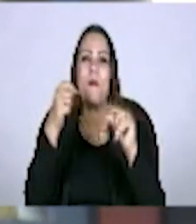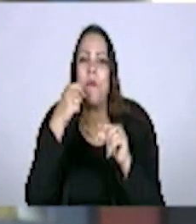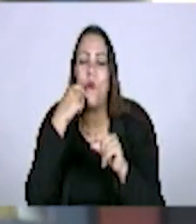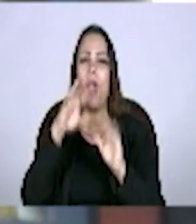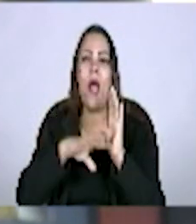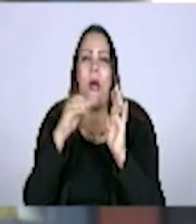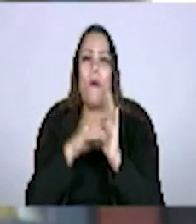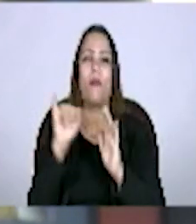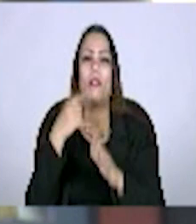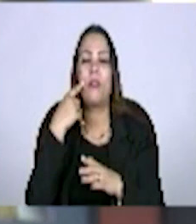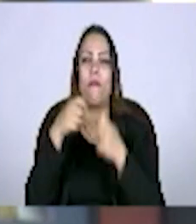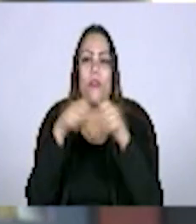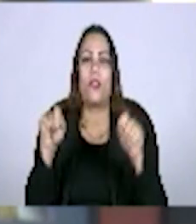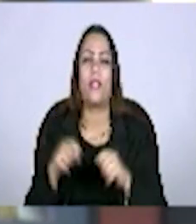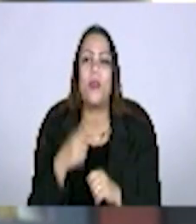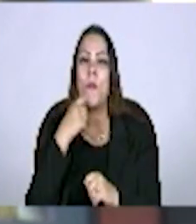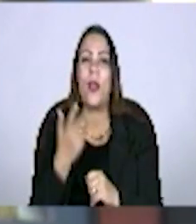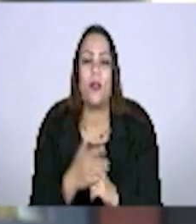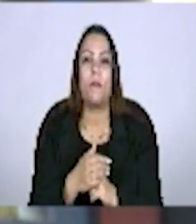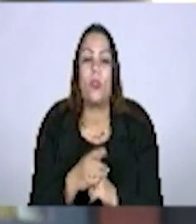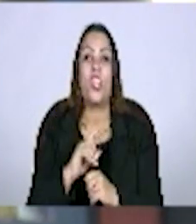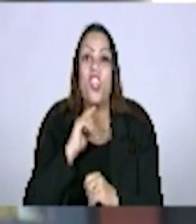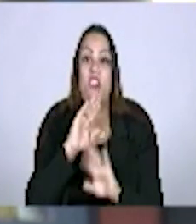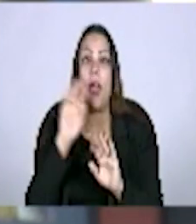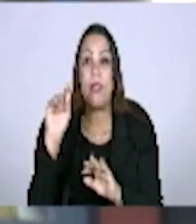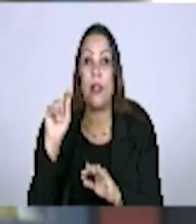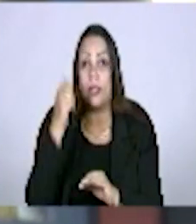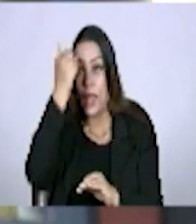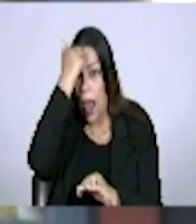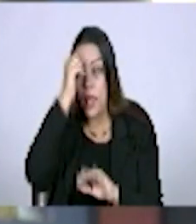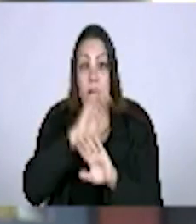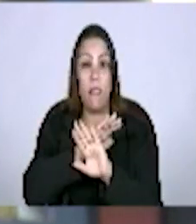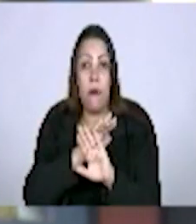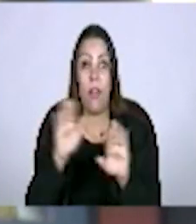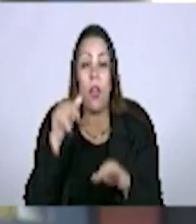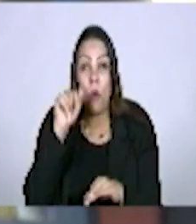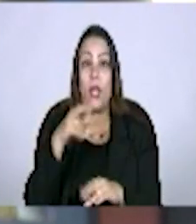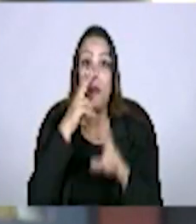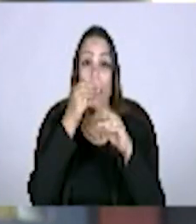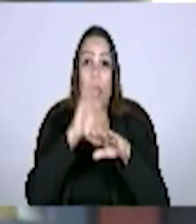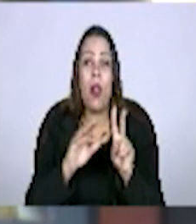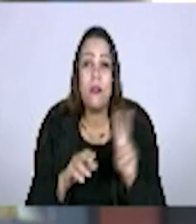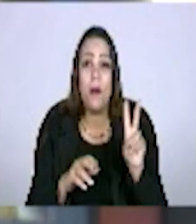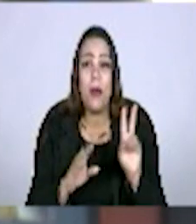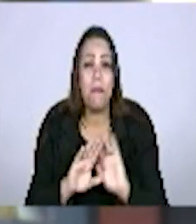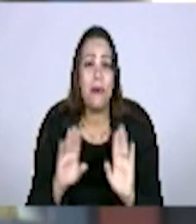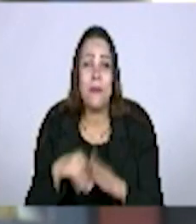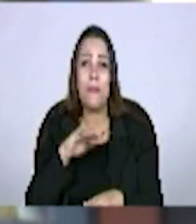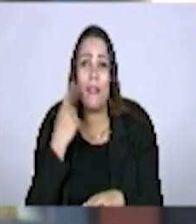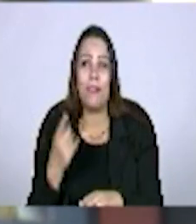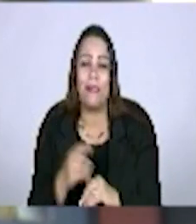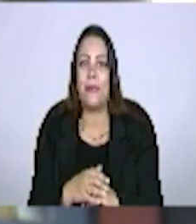تصدرت هذه الصحيفه يعني ما كفوش 3000 واحد فانتوا دلوقتي بتتكلموا على سبعه قتلوا